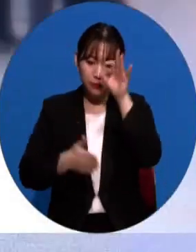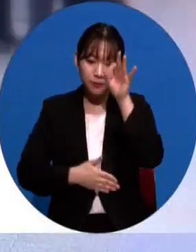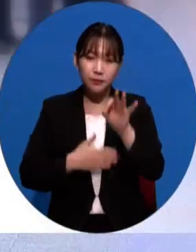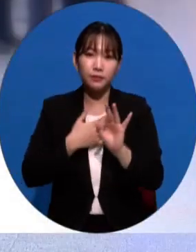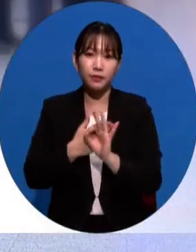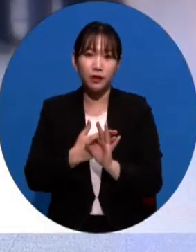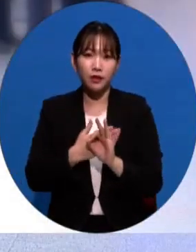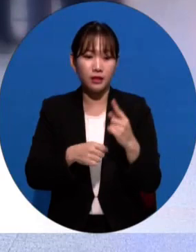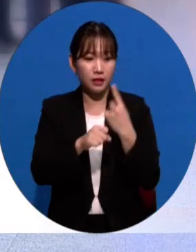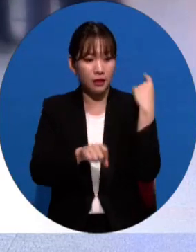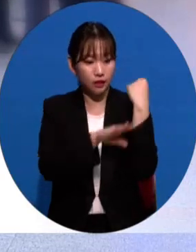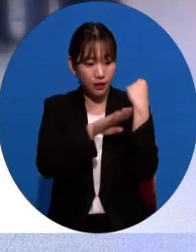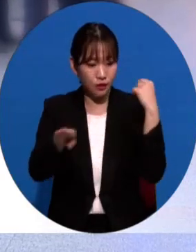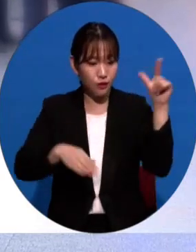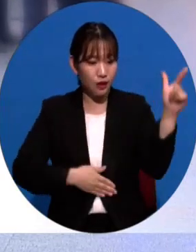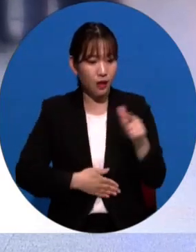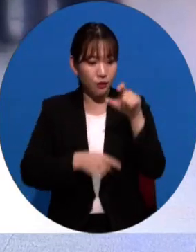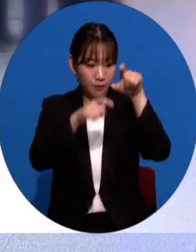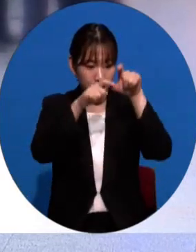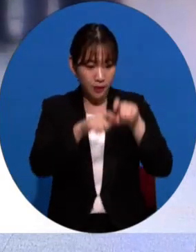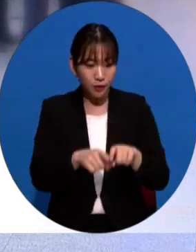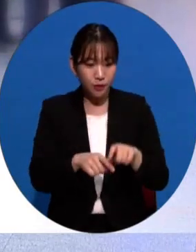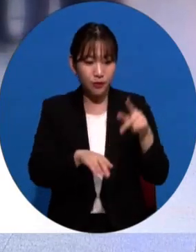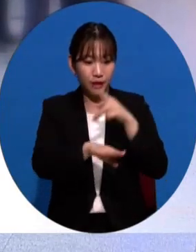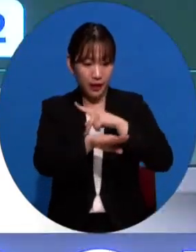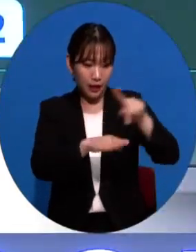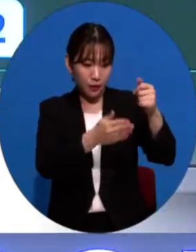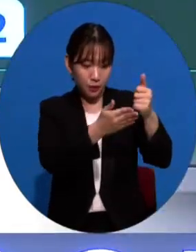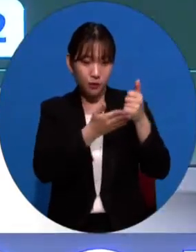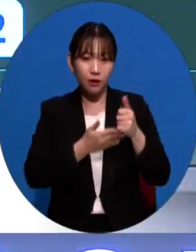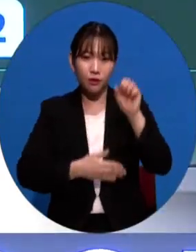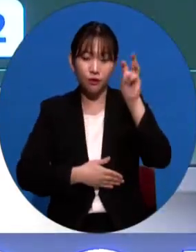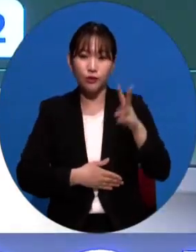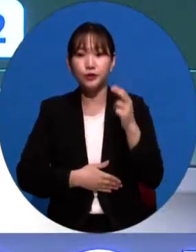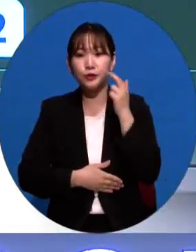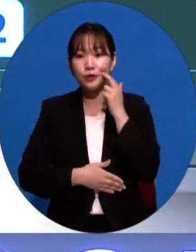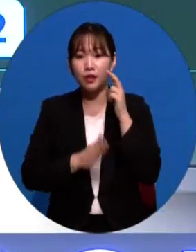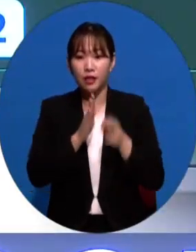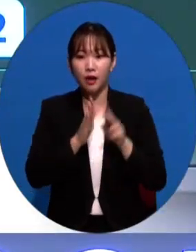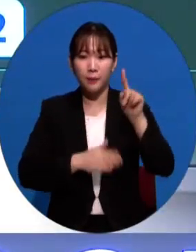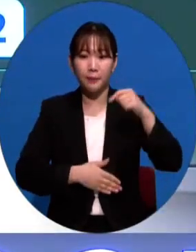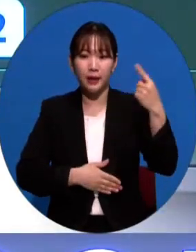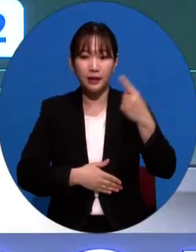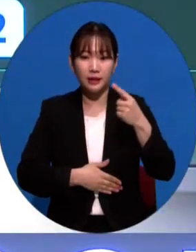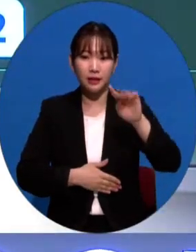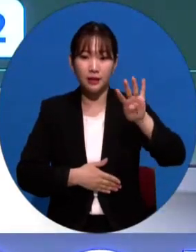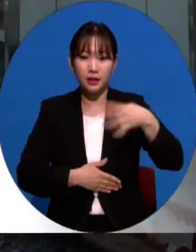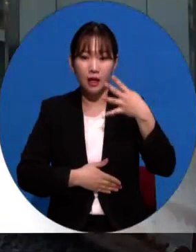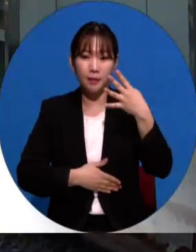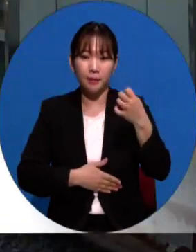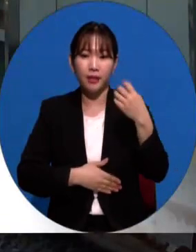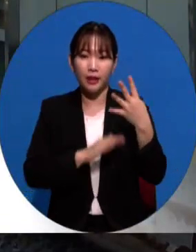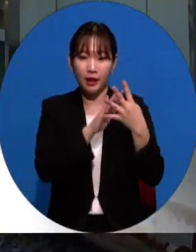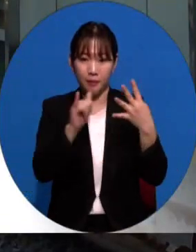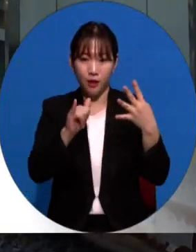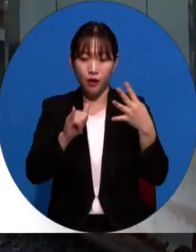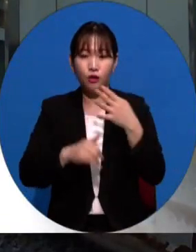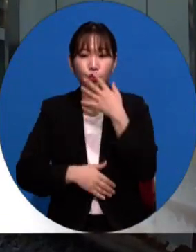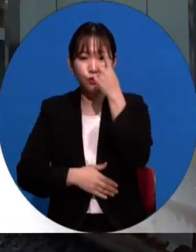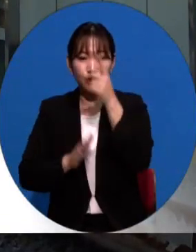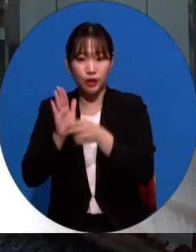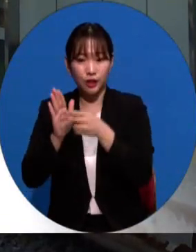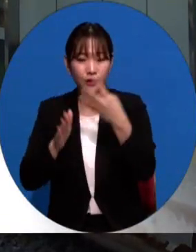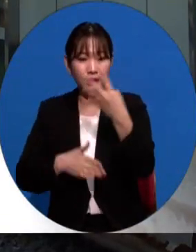따르면 지난해 기준 1 평균 KTX 이용객 수는 광주 송정역 11400 44명